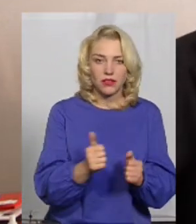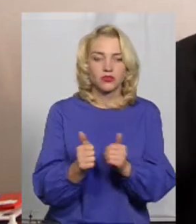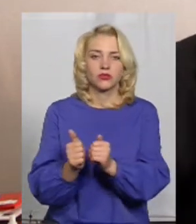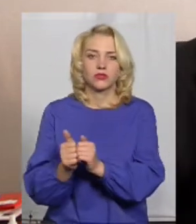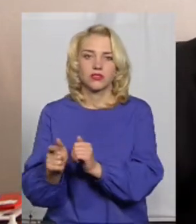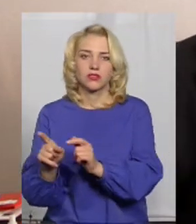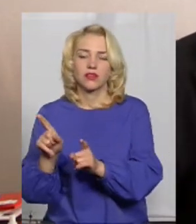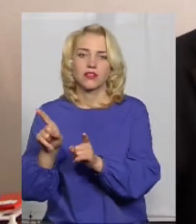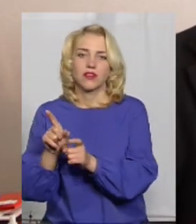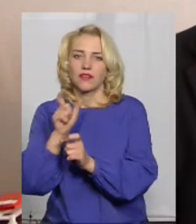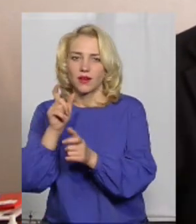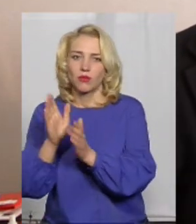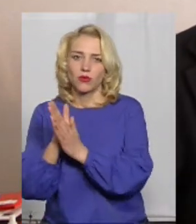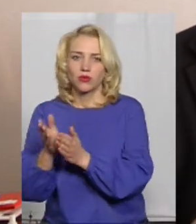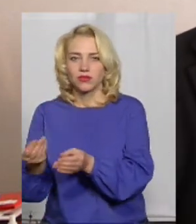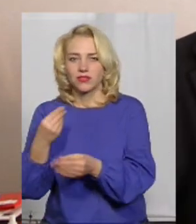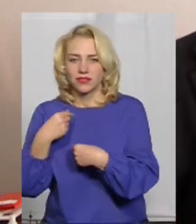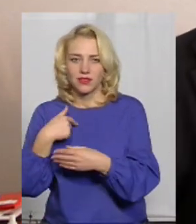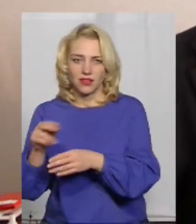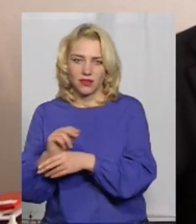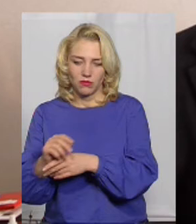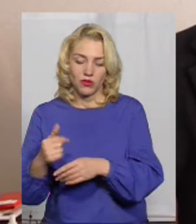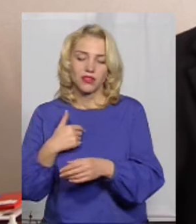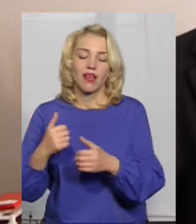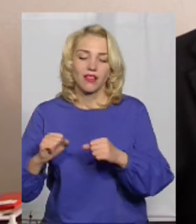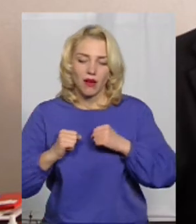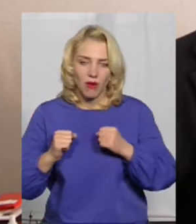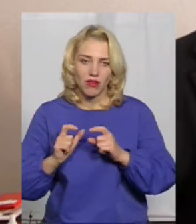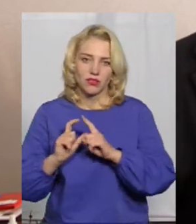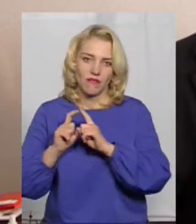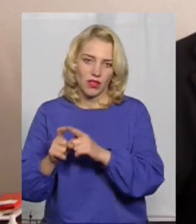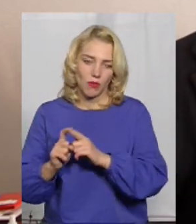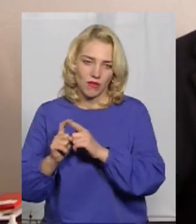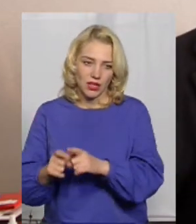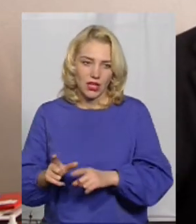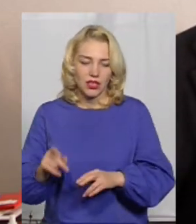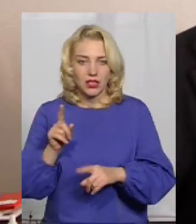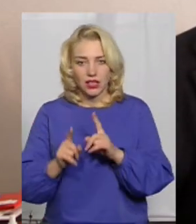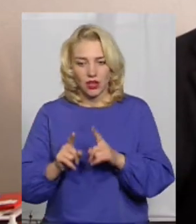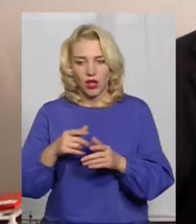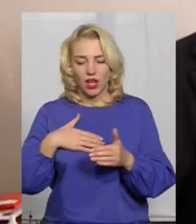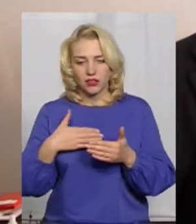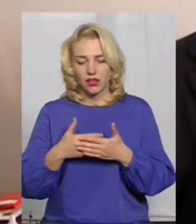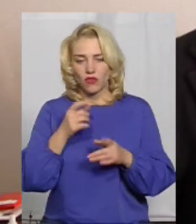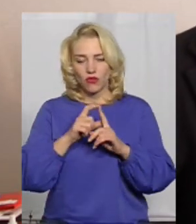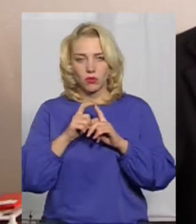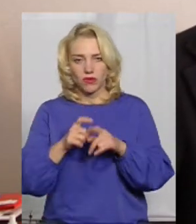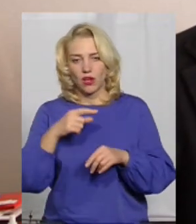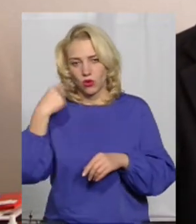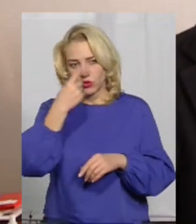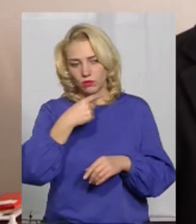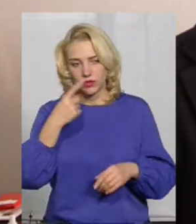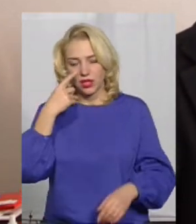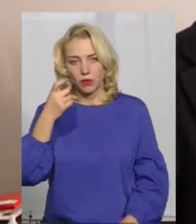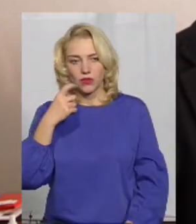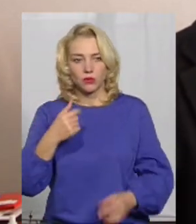Я так само намагаюся іноді відписувати, коментувати, деколи активно відповідаю в особистих повідомленнях. І для